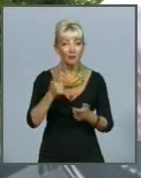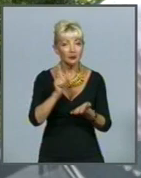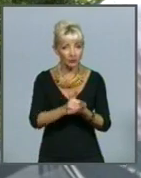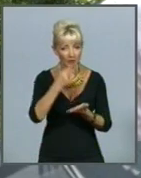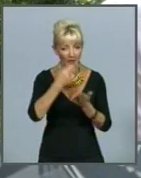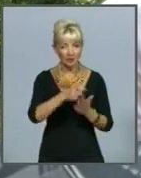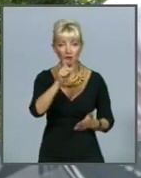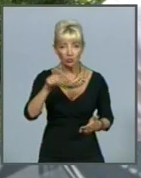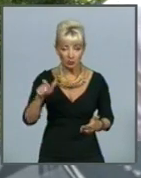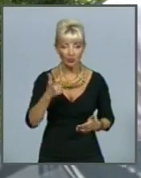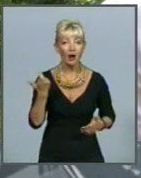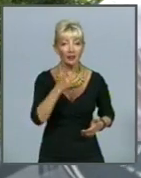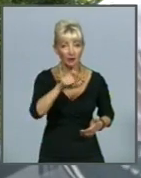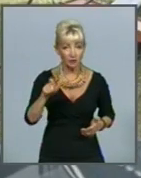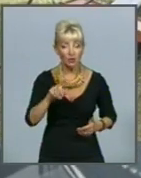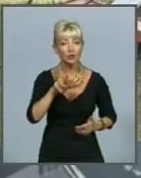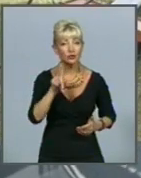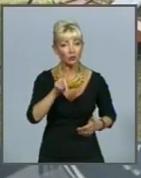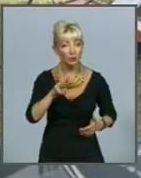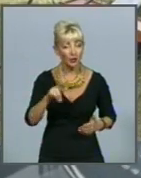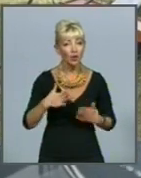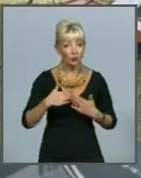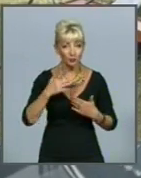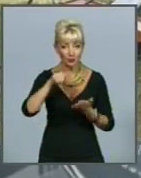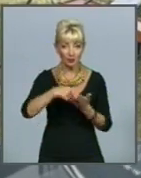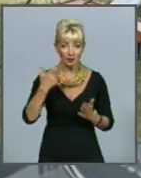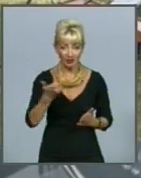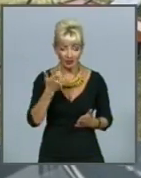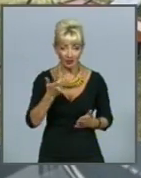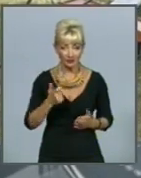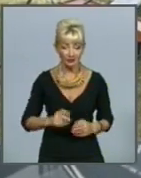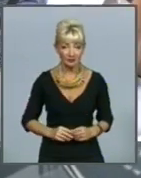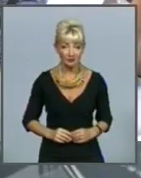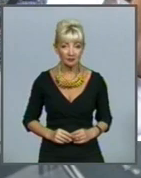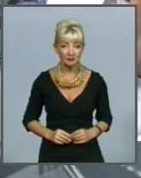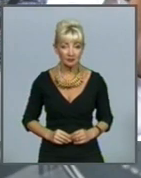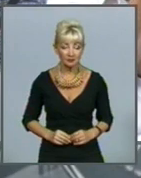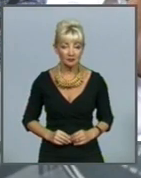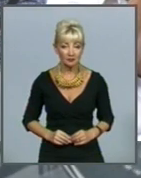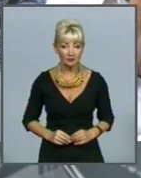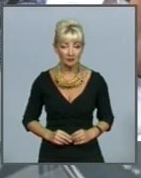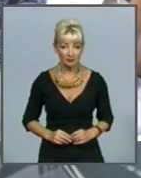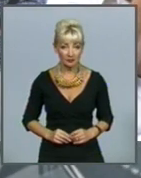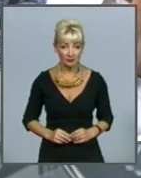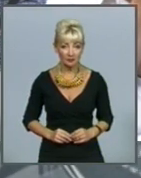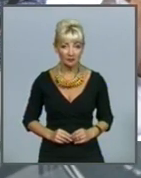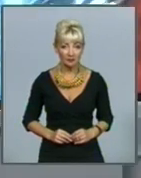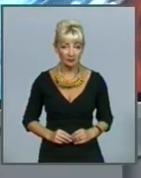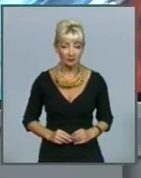ми любимо міст Харків і працюємо для нього. Юлія Біла, Анжела Сушко, Олександр Іванов, Харківські Ізвестія.